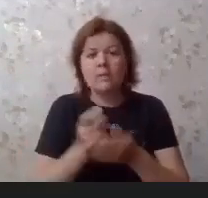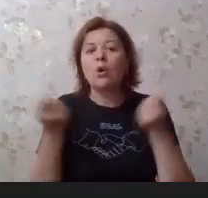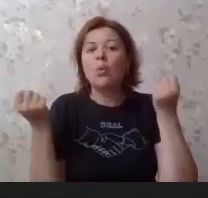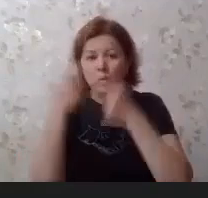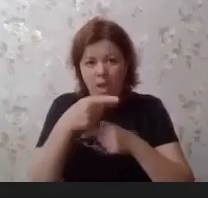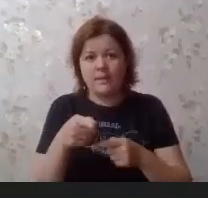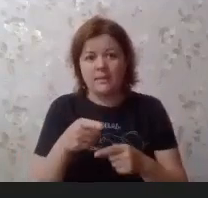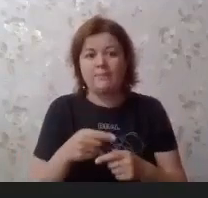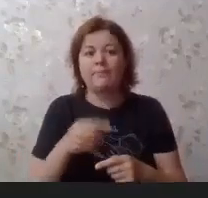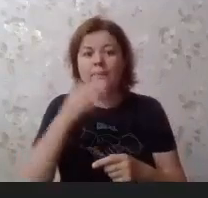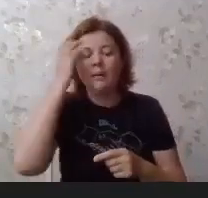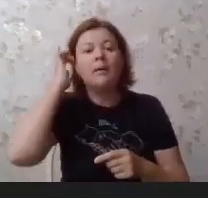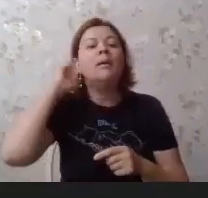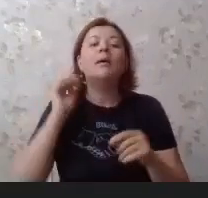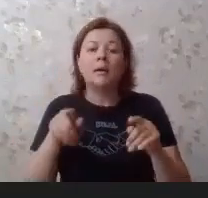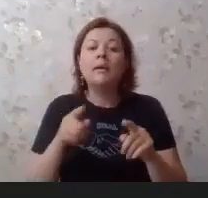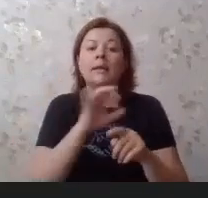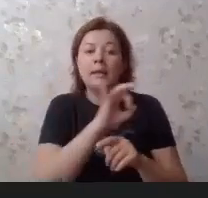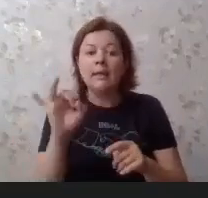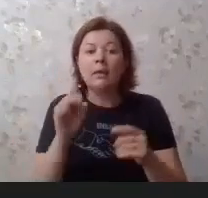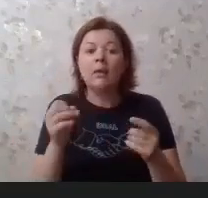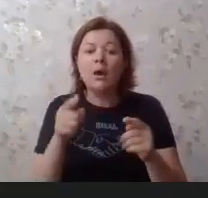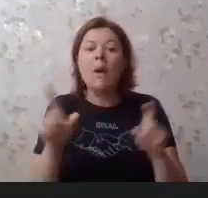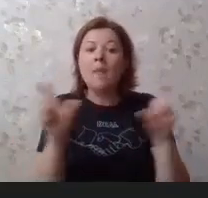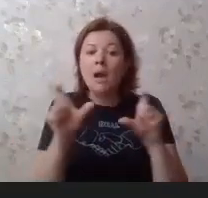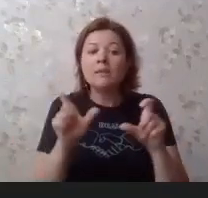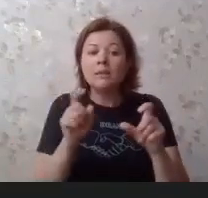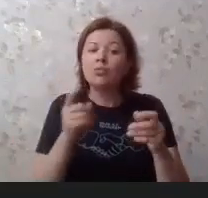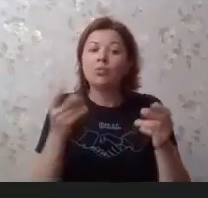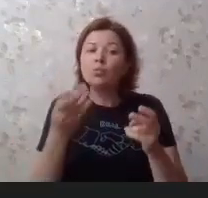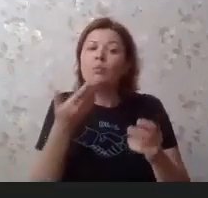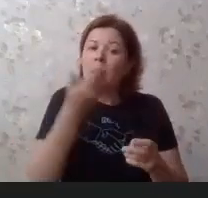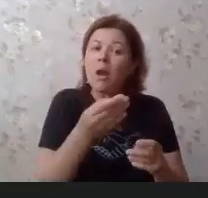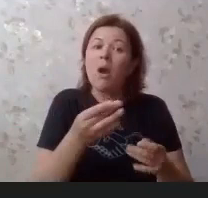узнать, и подключен ли магазин к системе электронных сертификатов, и